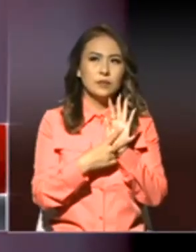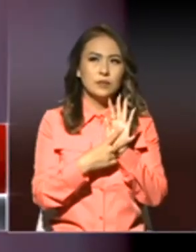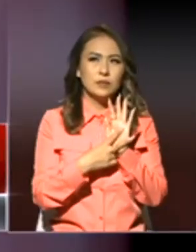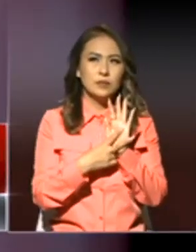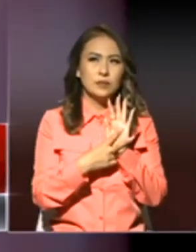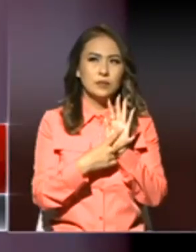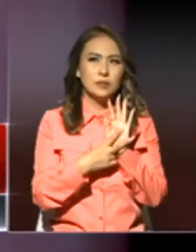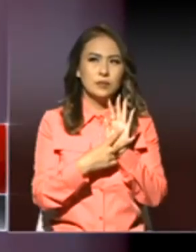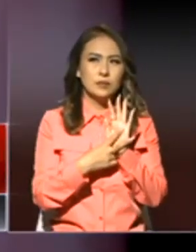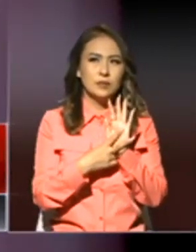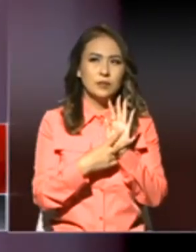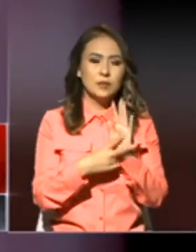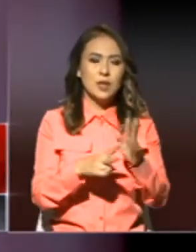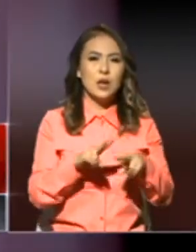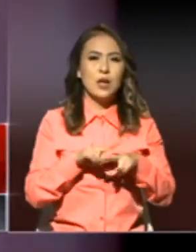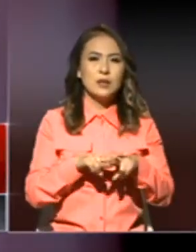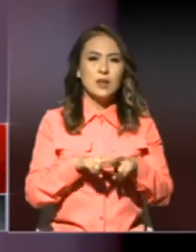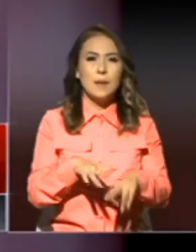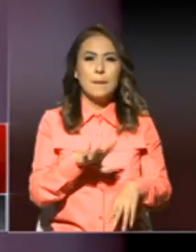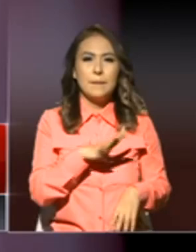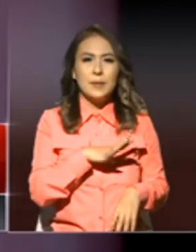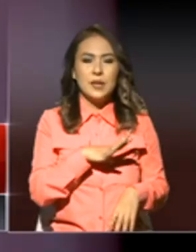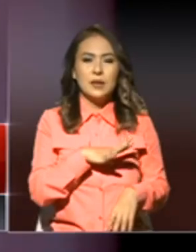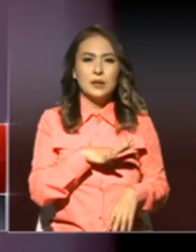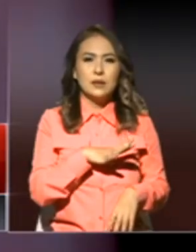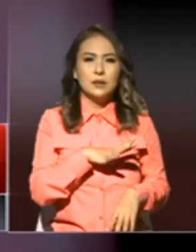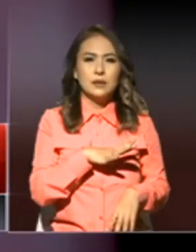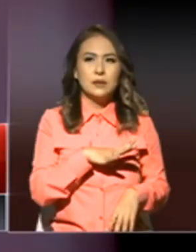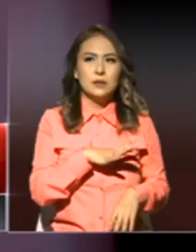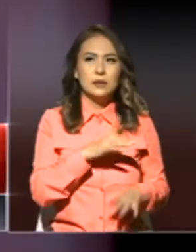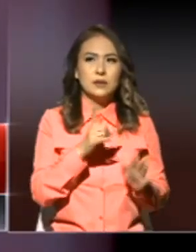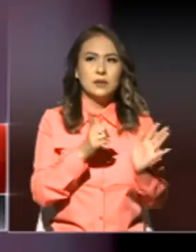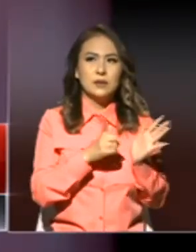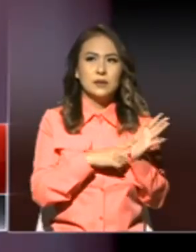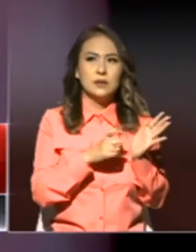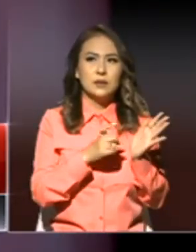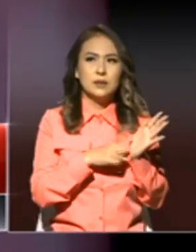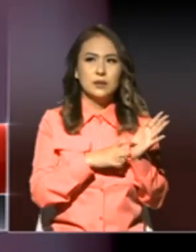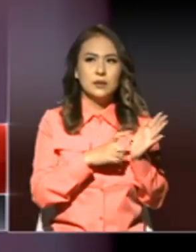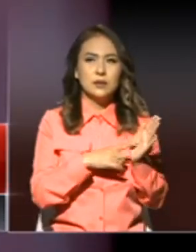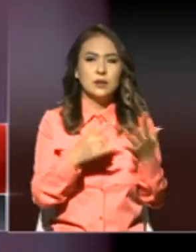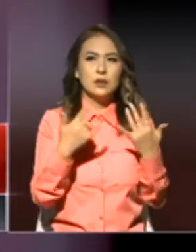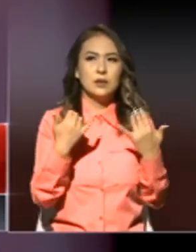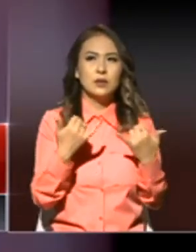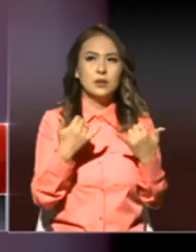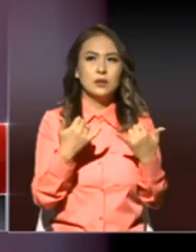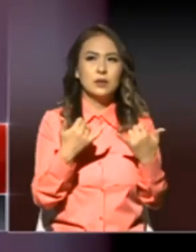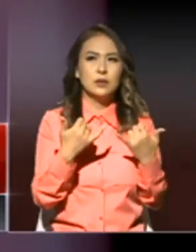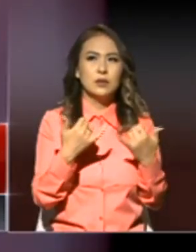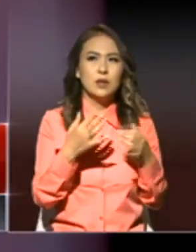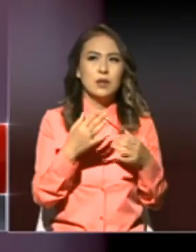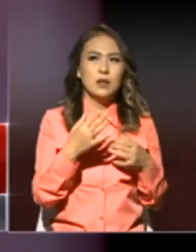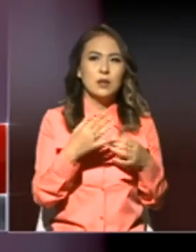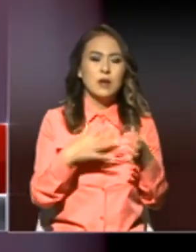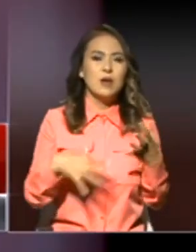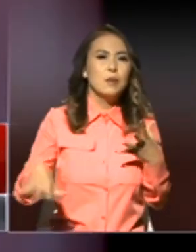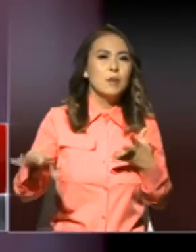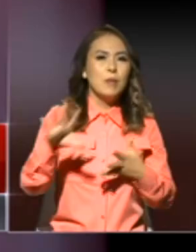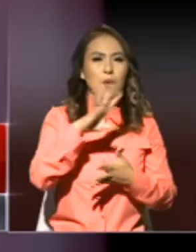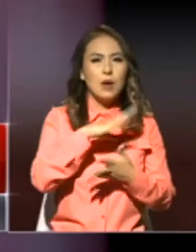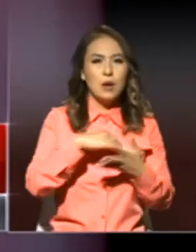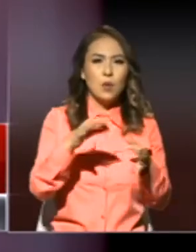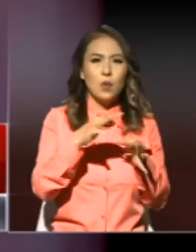осы Астанада болды, Елорда жастары. Қарағандыда өзінің жеке әкімдіктің бағдарламасы болды. Барлық өңір қазір жасап